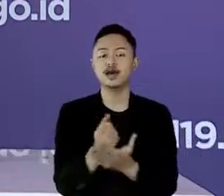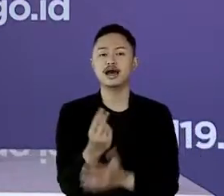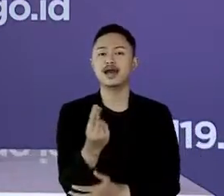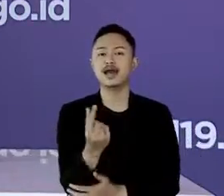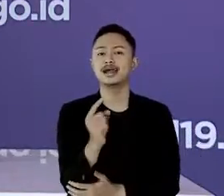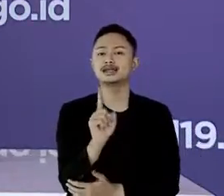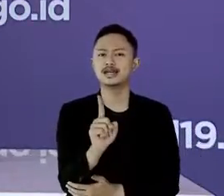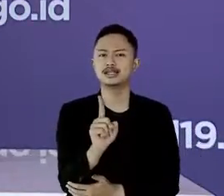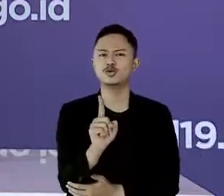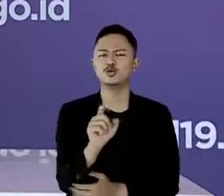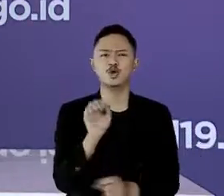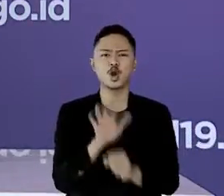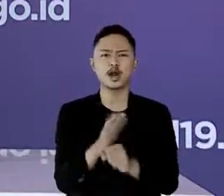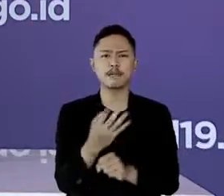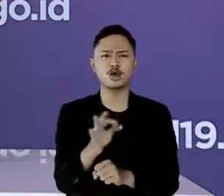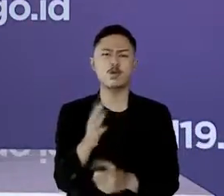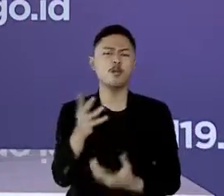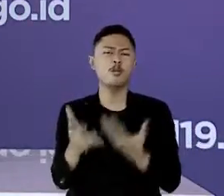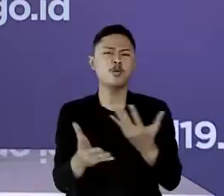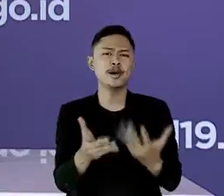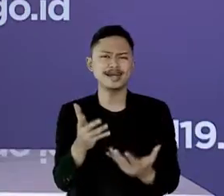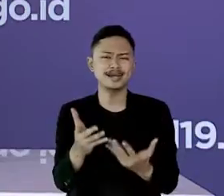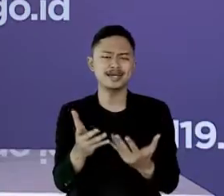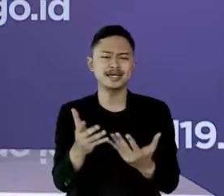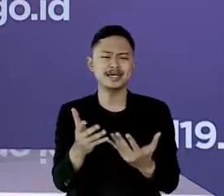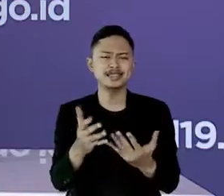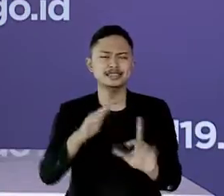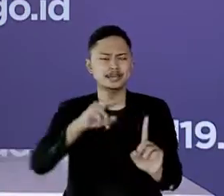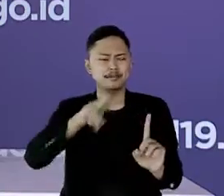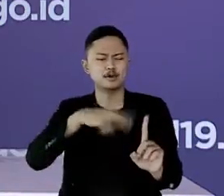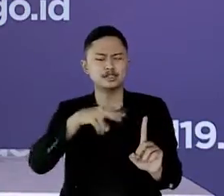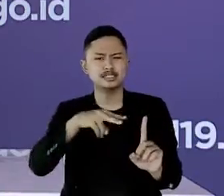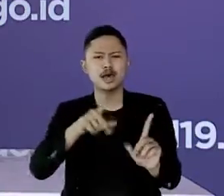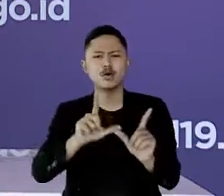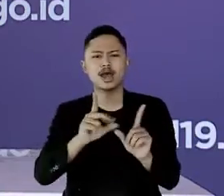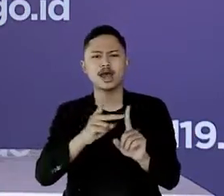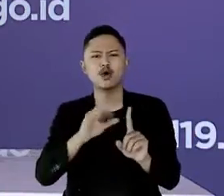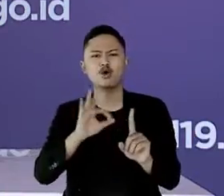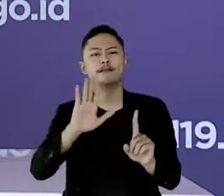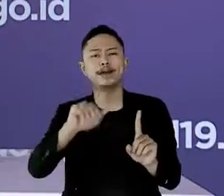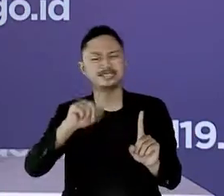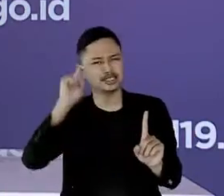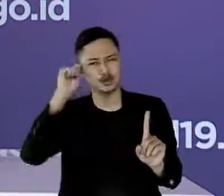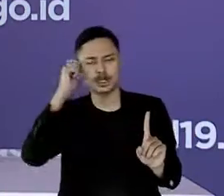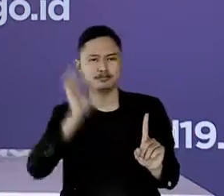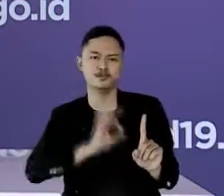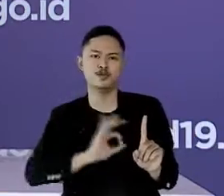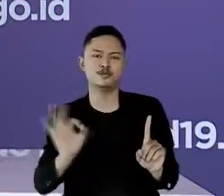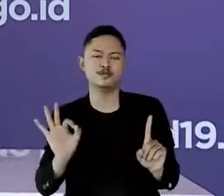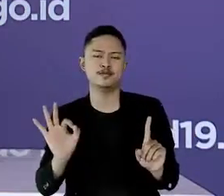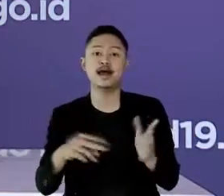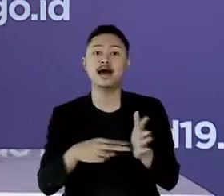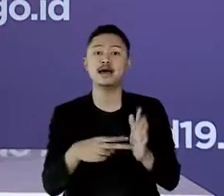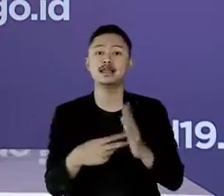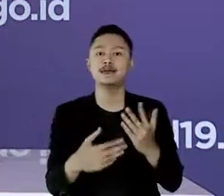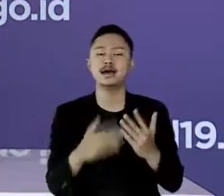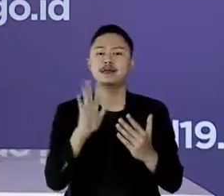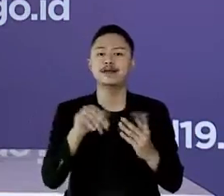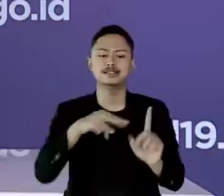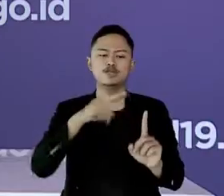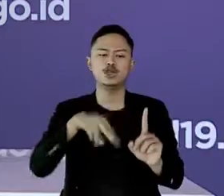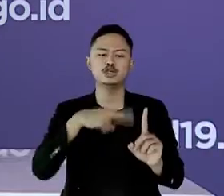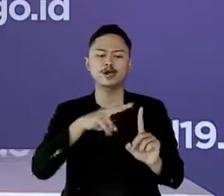R1 masih tergolong varian under monitoring oleh Who sehingga perlu ditindaklanjuti dengan